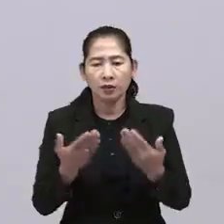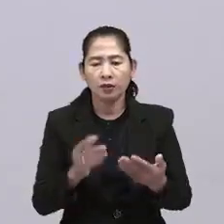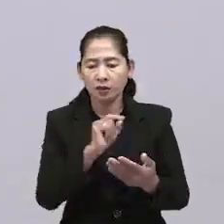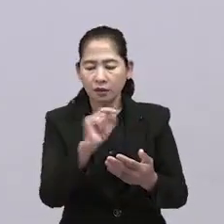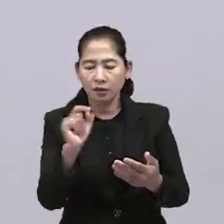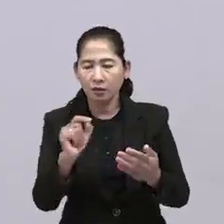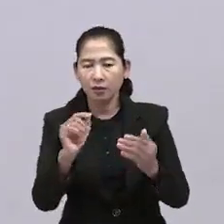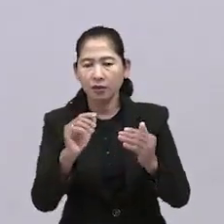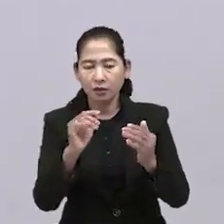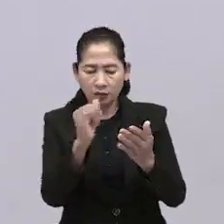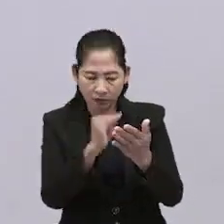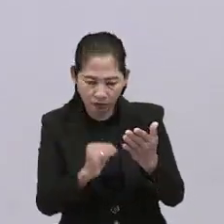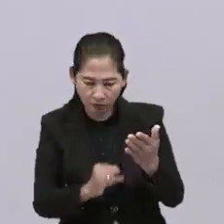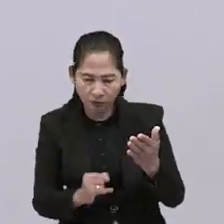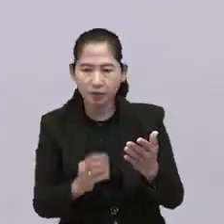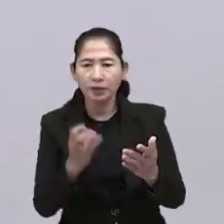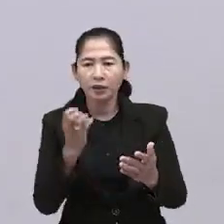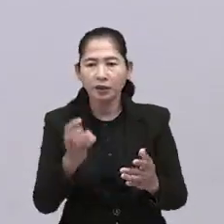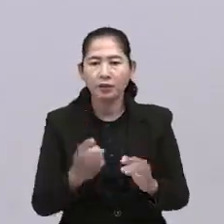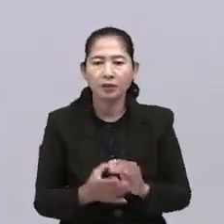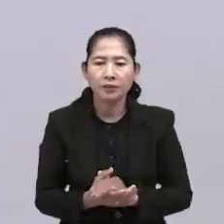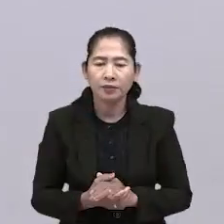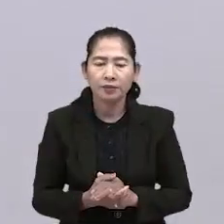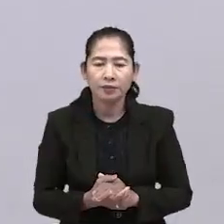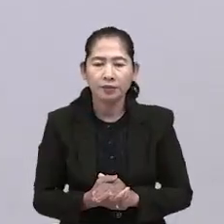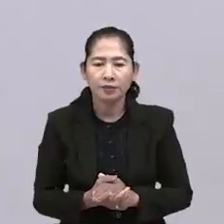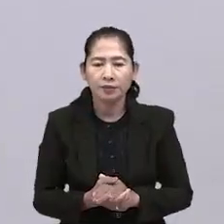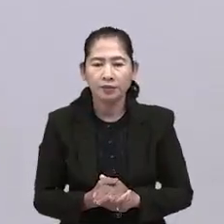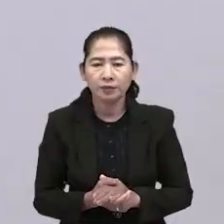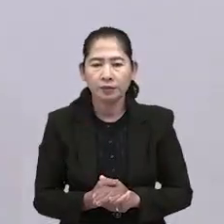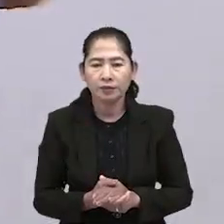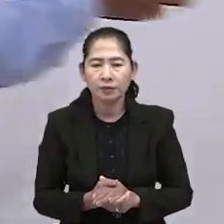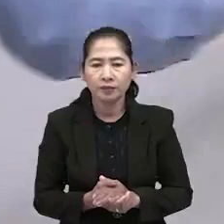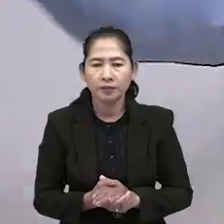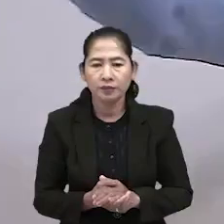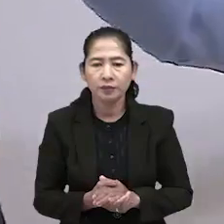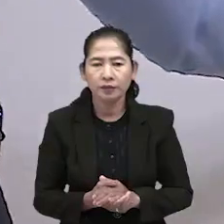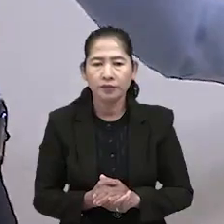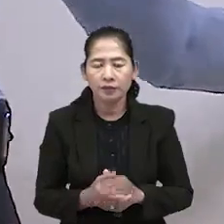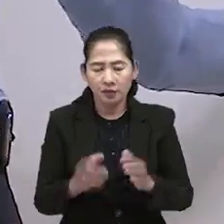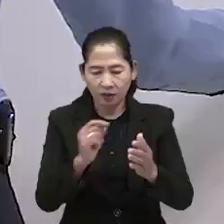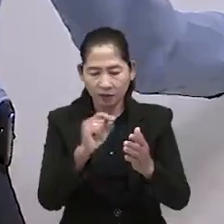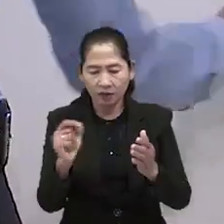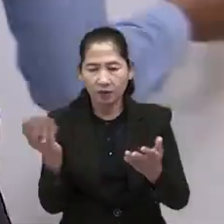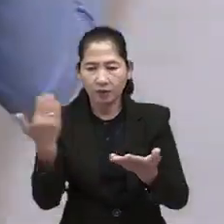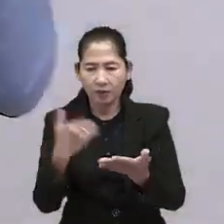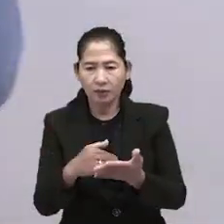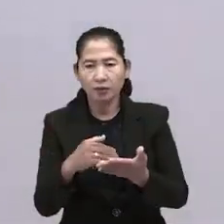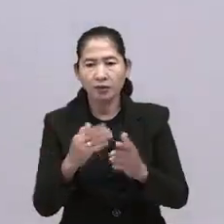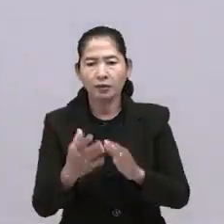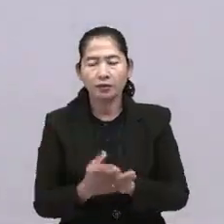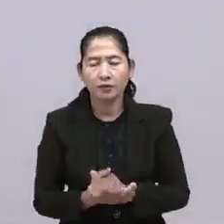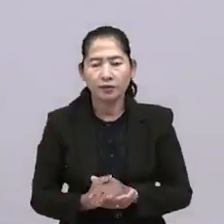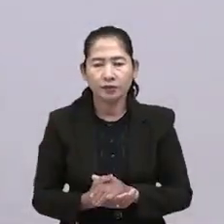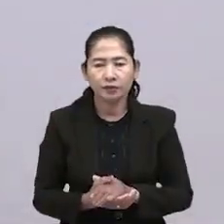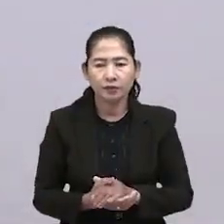សរសេរព្រៀងទេកូនចាសរសេរព្រៀងនៅកូនសរសេរសម្រាប់ម្ដងទៀតណាកូនណា